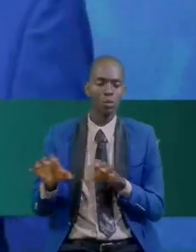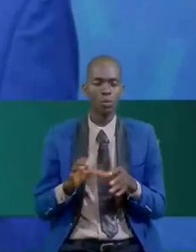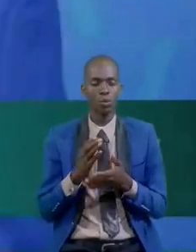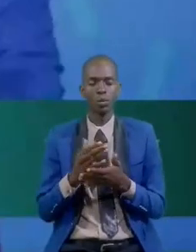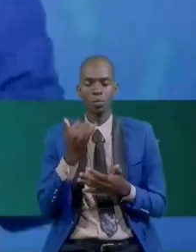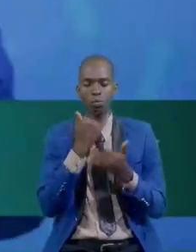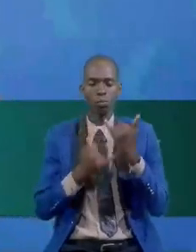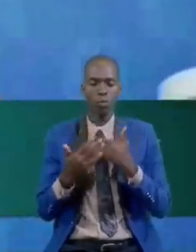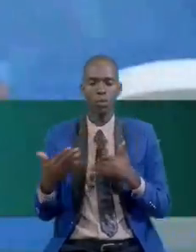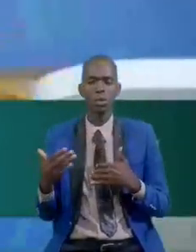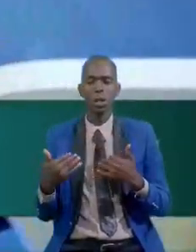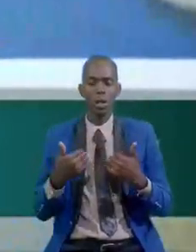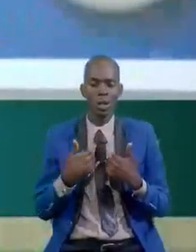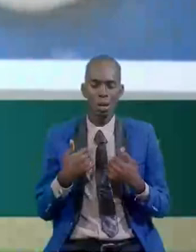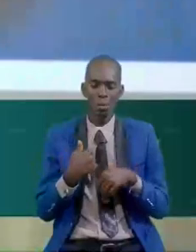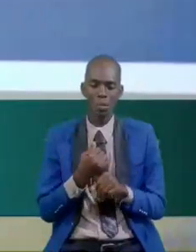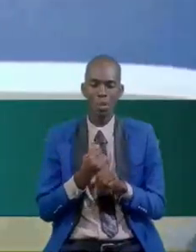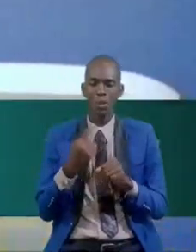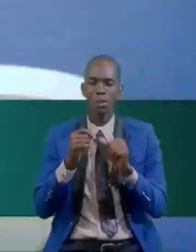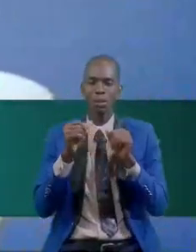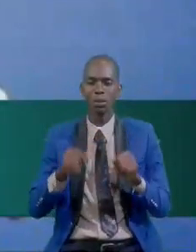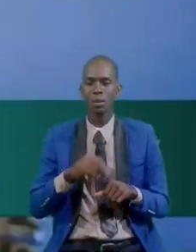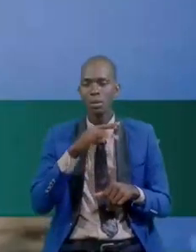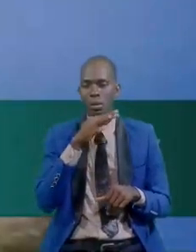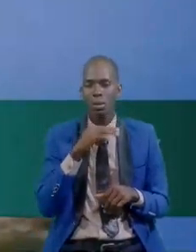leur gymnastique, ont souillé l'autel.